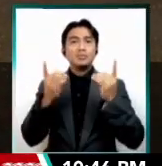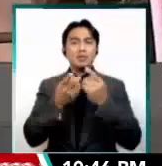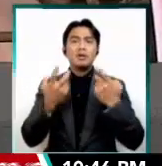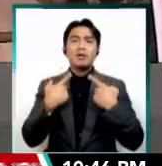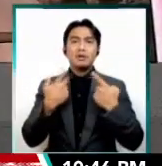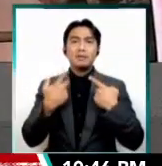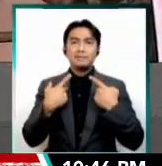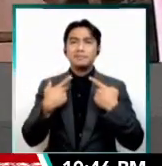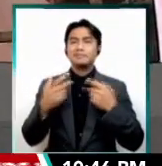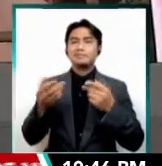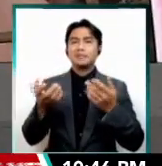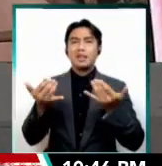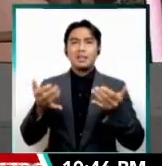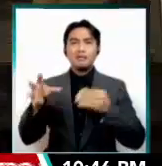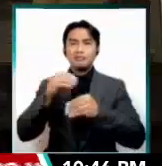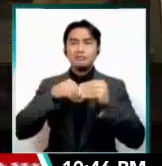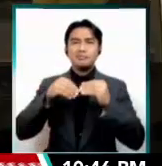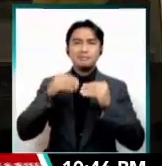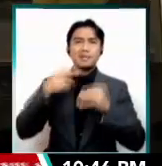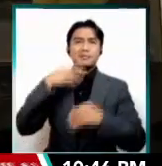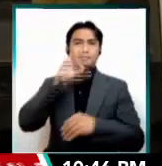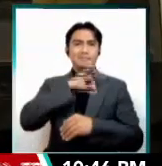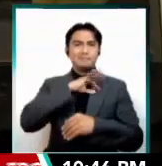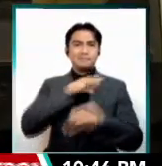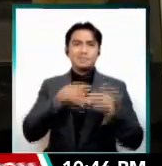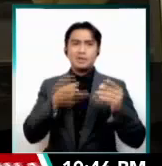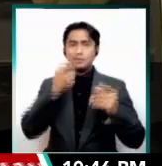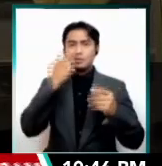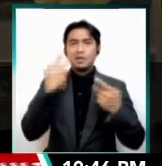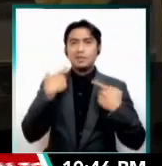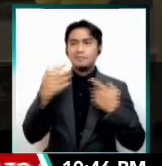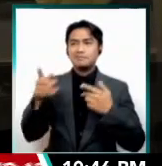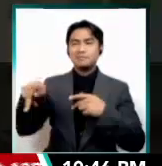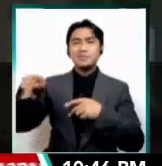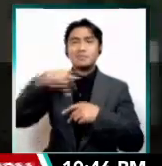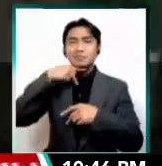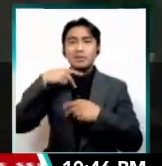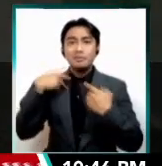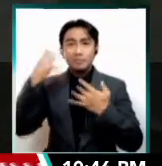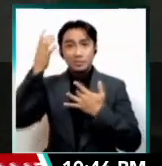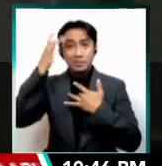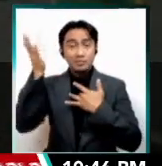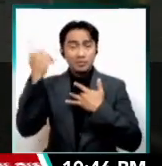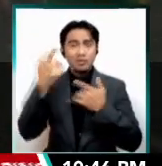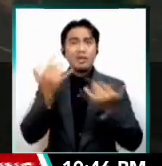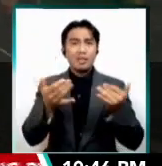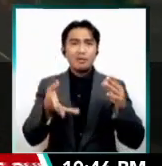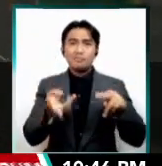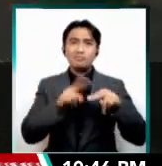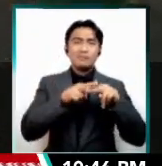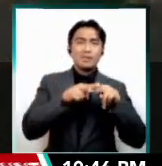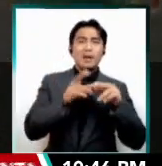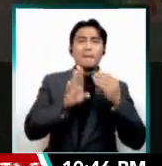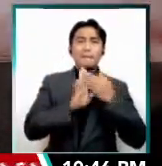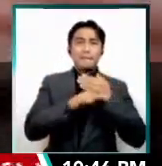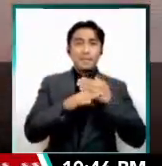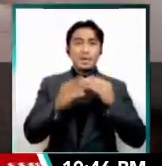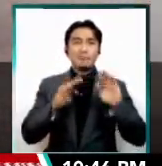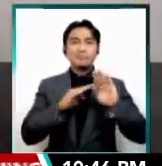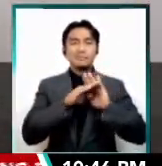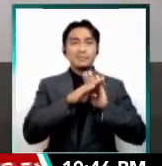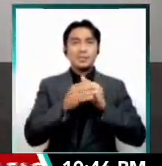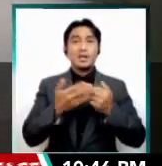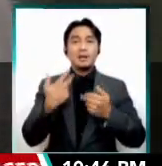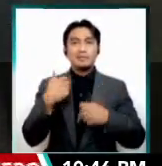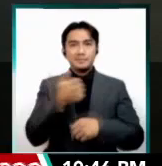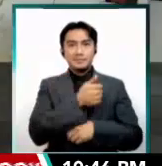sa epekto ng African Swine Fever. Kaya karamihan ng mga binibenta sa mga pamilihan ay ibinyahe pa mula Mindoro at